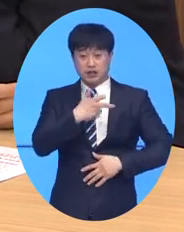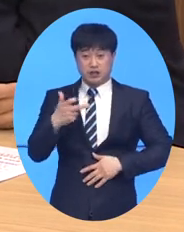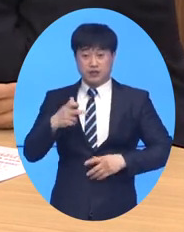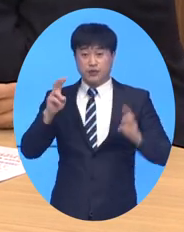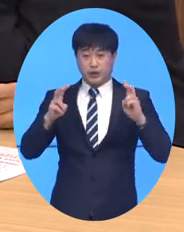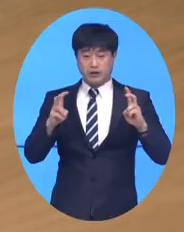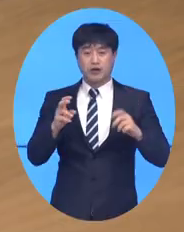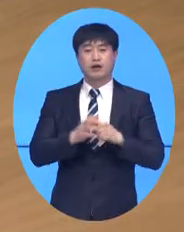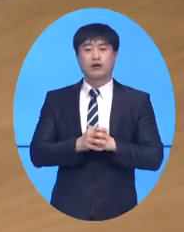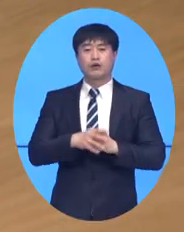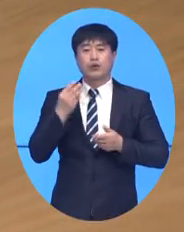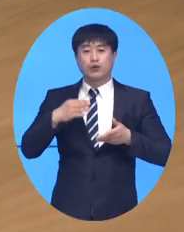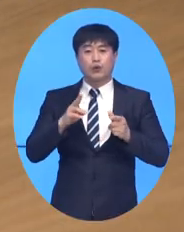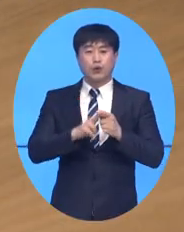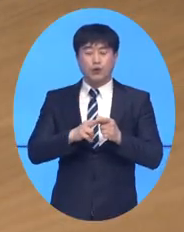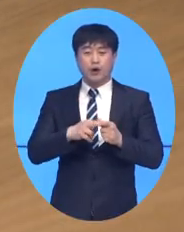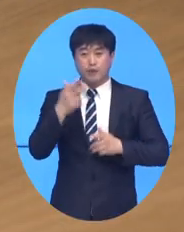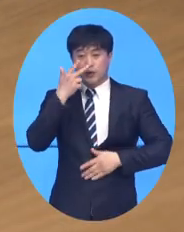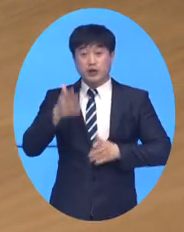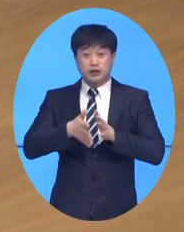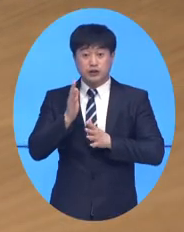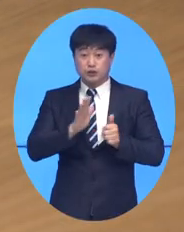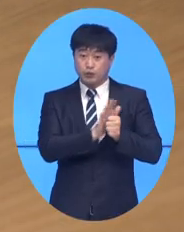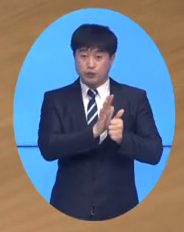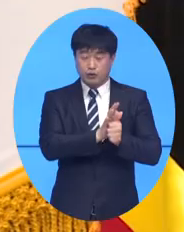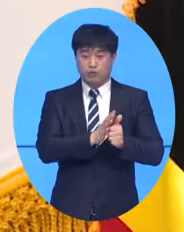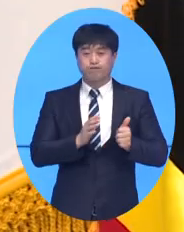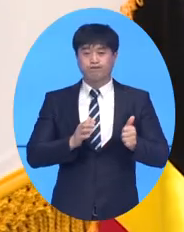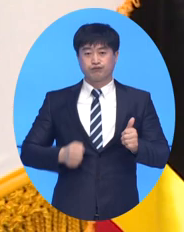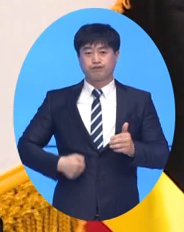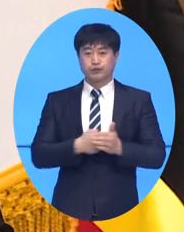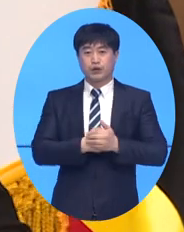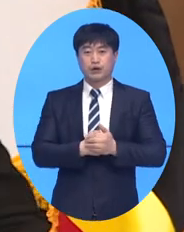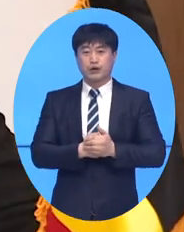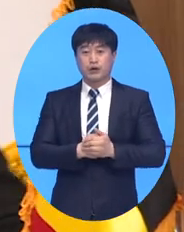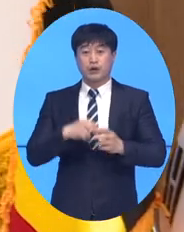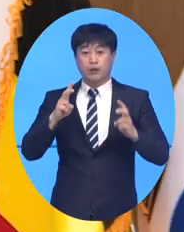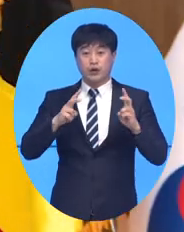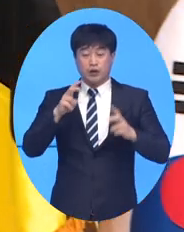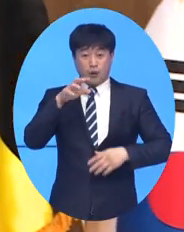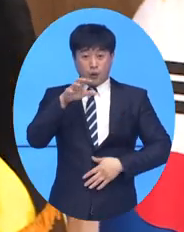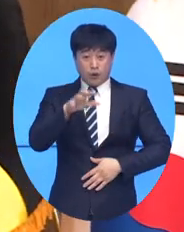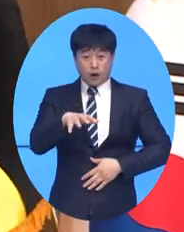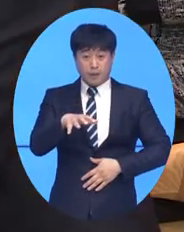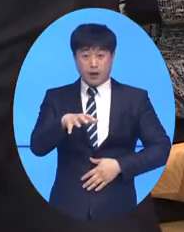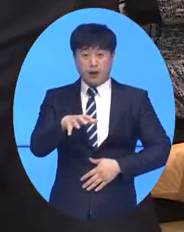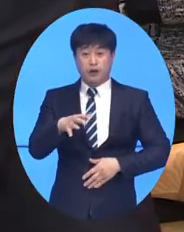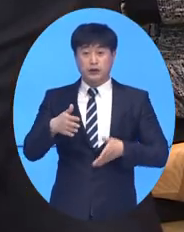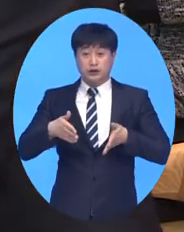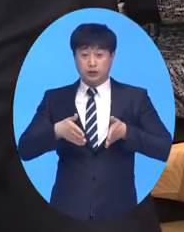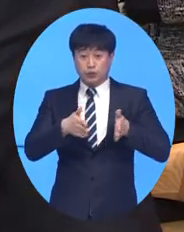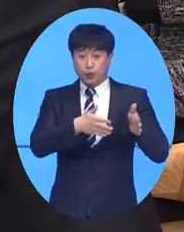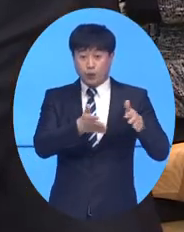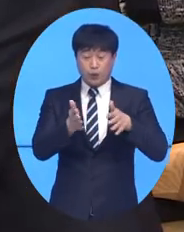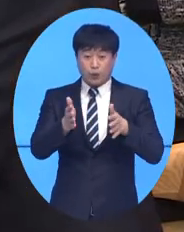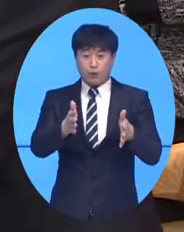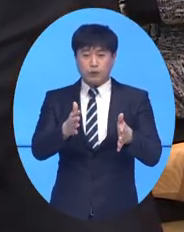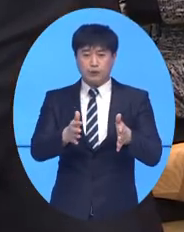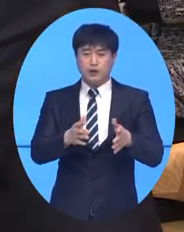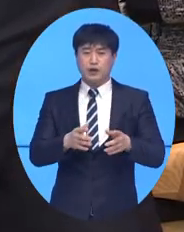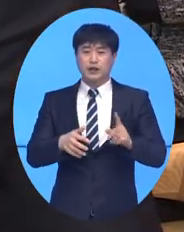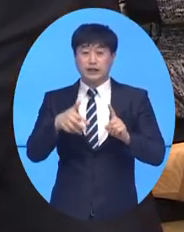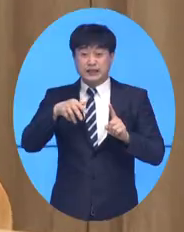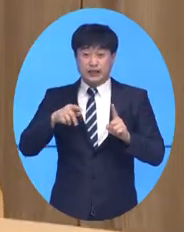만큼 경기도와 평택시는 지원을 아끼지 않기로 했습니다. 현재 회사 입구의 진입도로가 왕복 1차선으로 돼 있어 상습